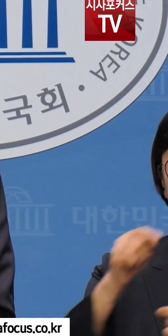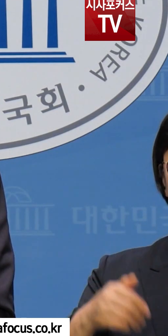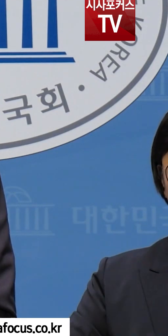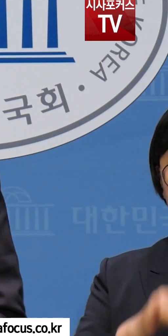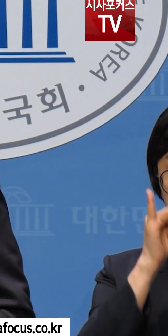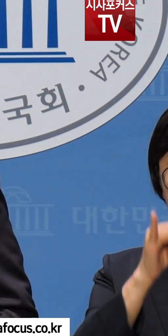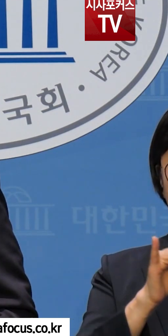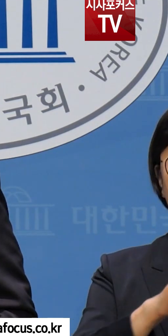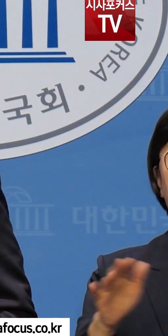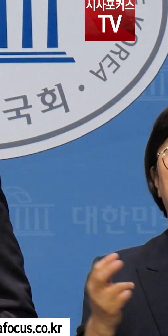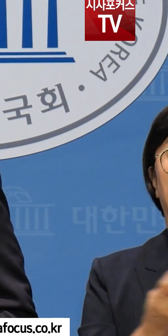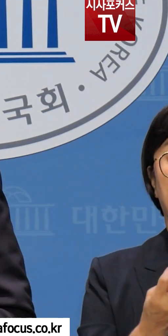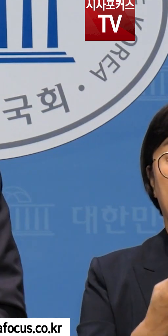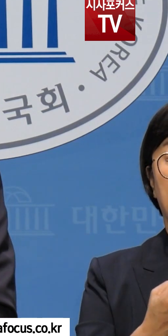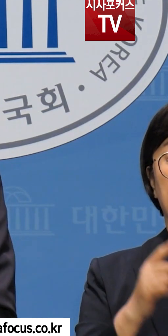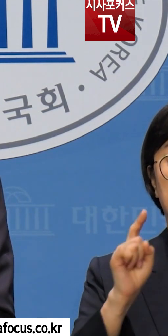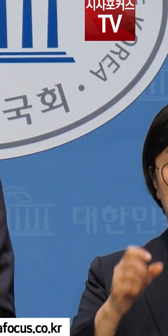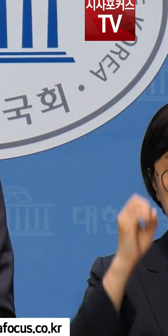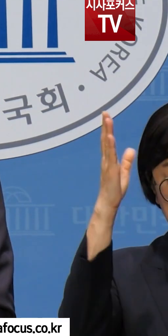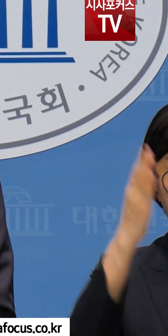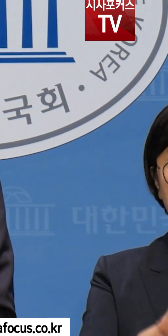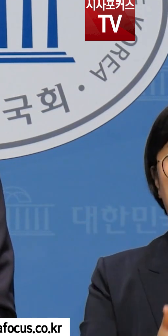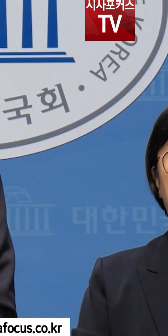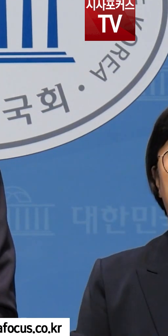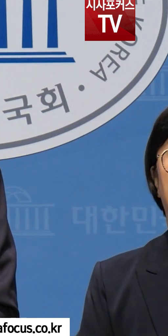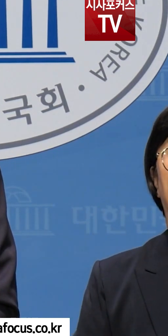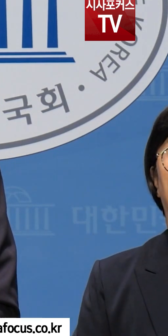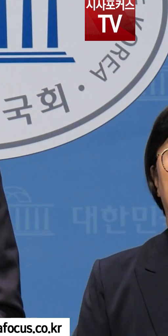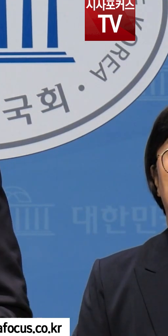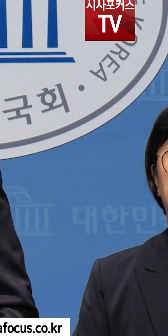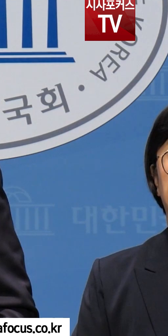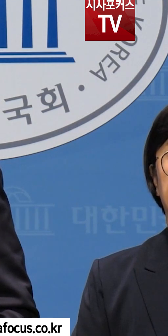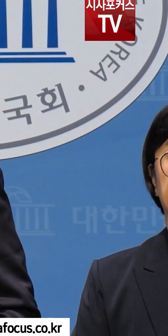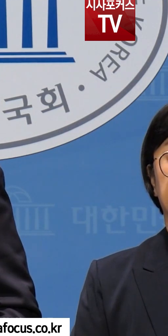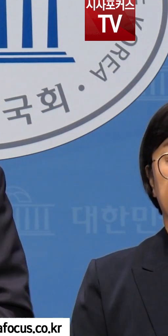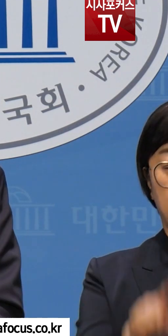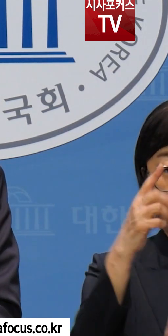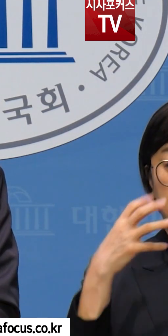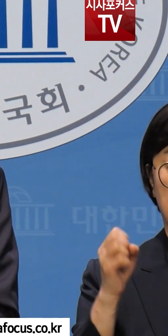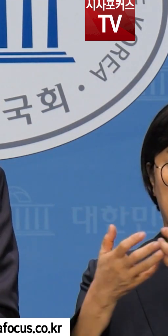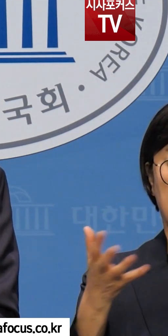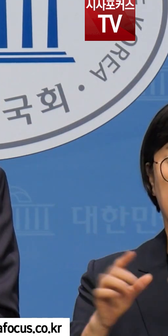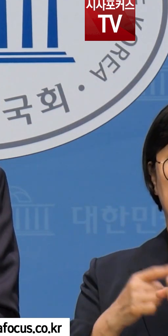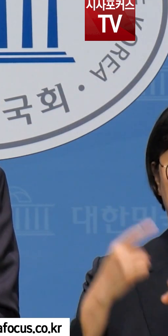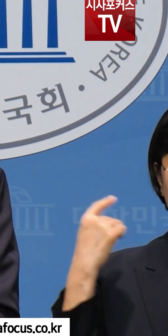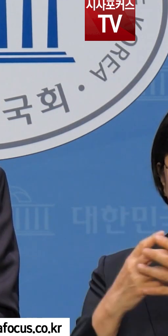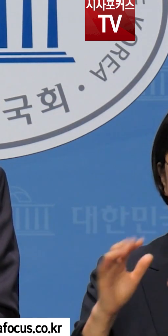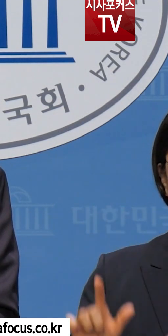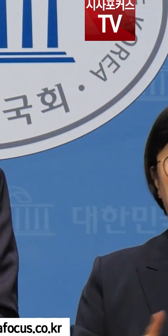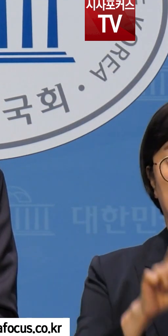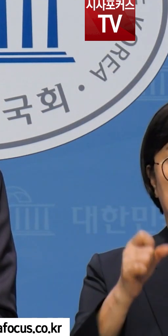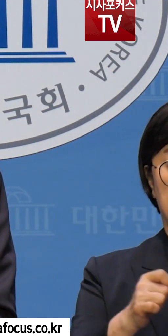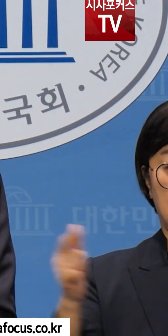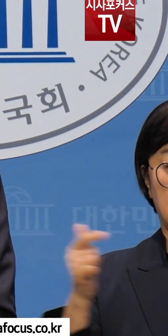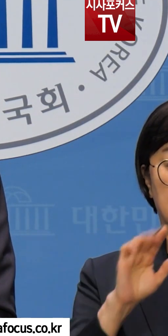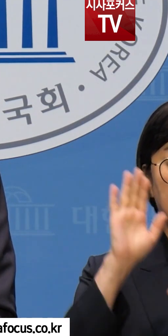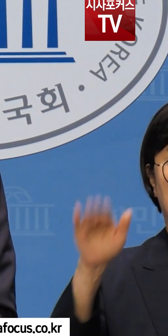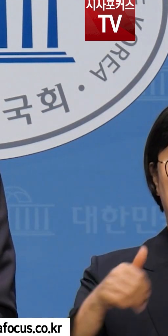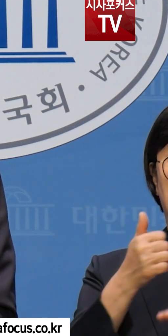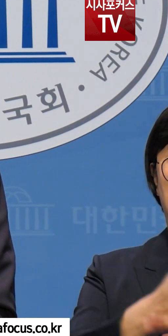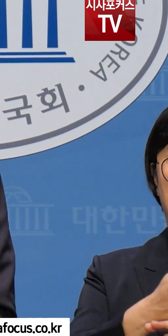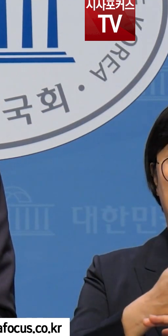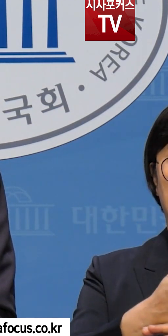하는 것이 해법입니다. 그걸 잊지 말아야 합니다. 정부 여당은 작년 민생 예산 증액 이후에 그